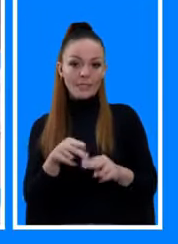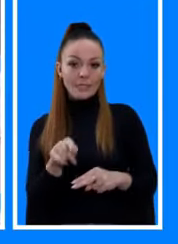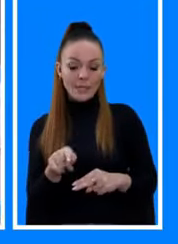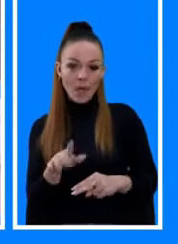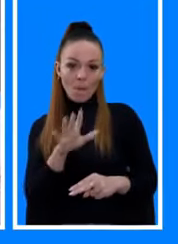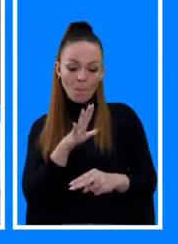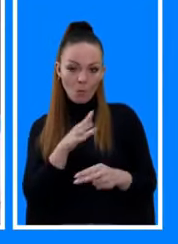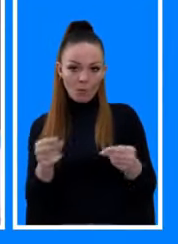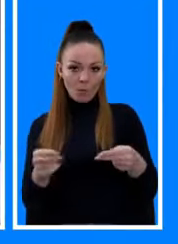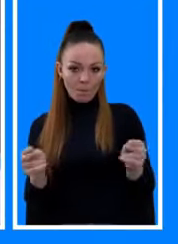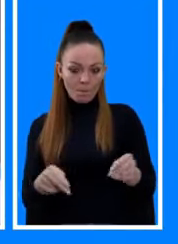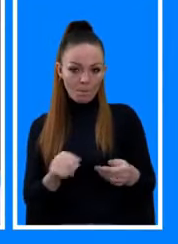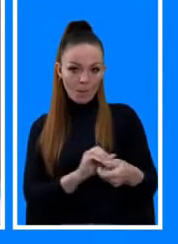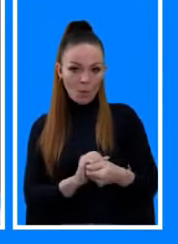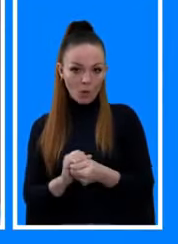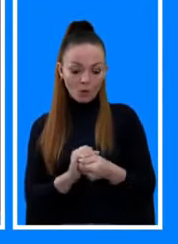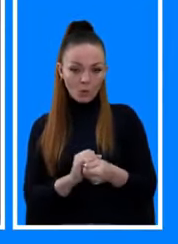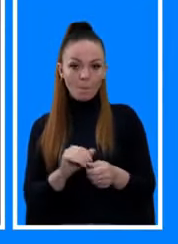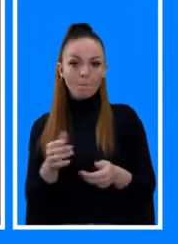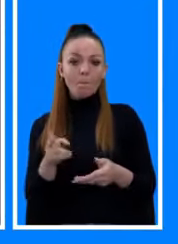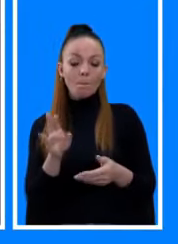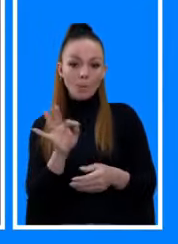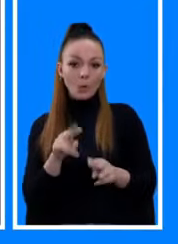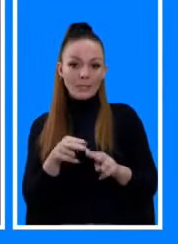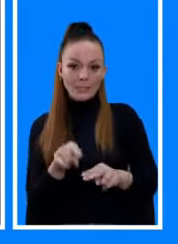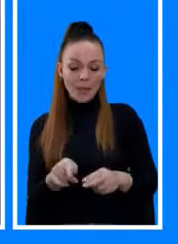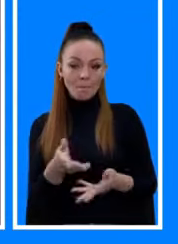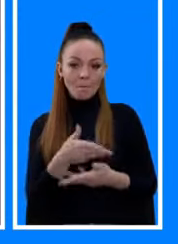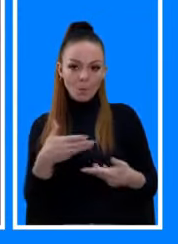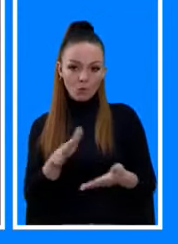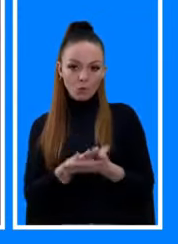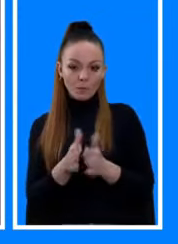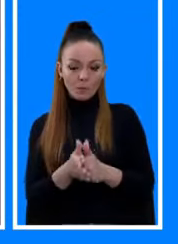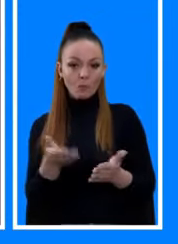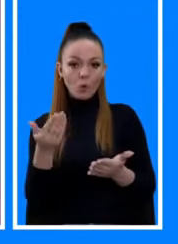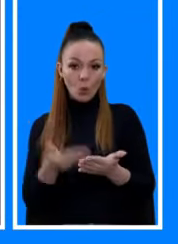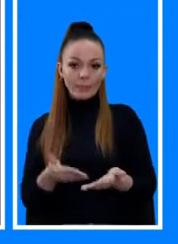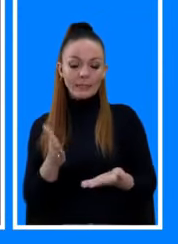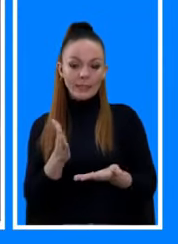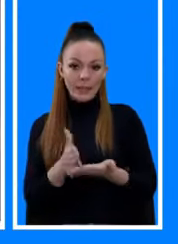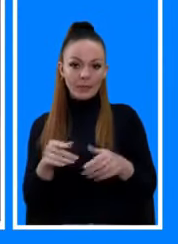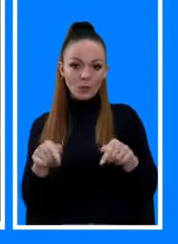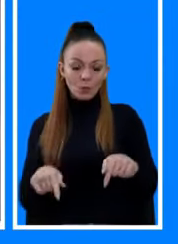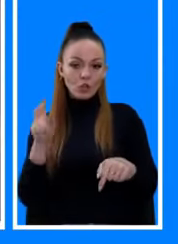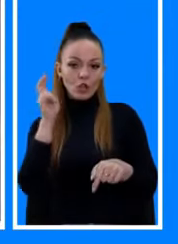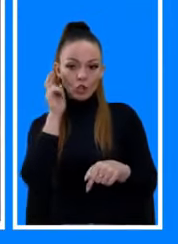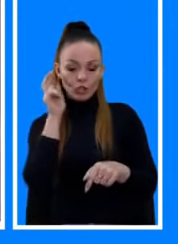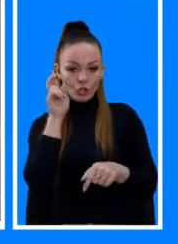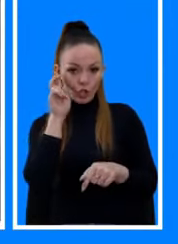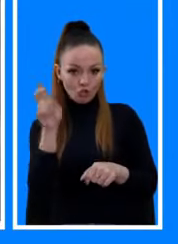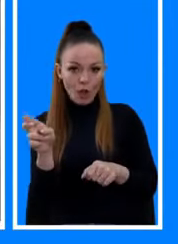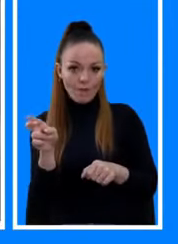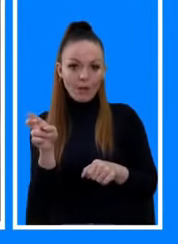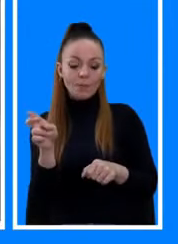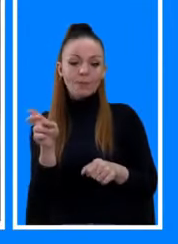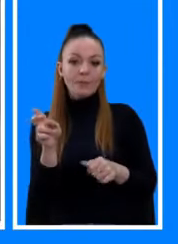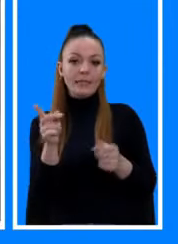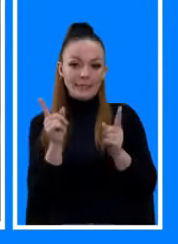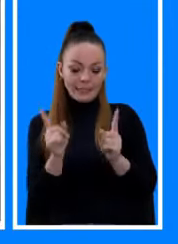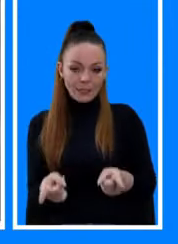меморандум. Про це ми домовились. Ось де держава є сьогодні, можна сказати, дійсно